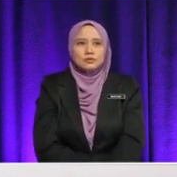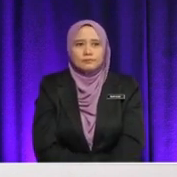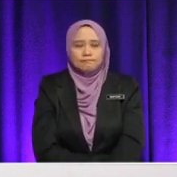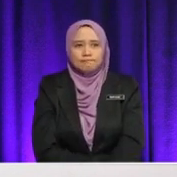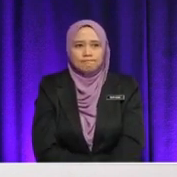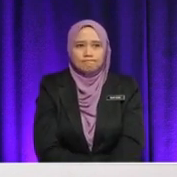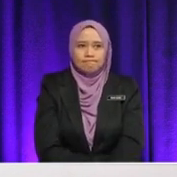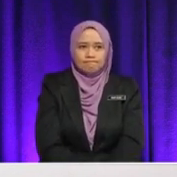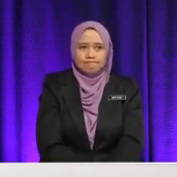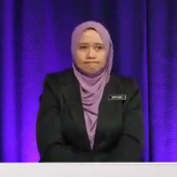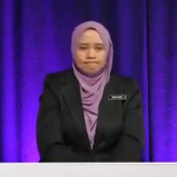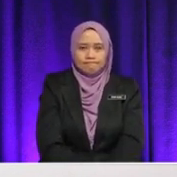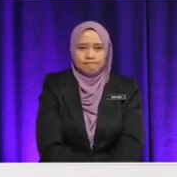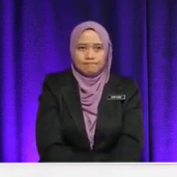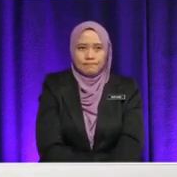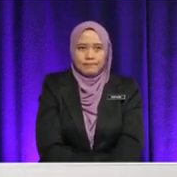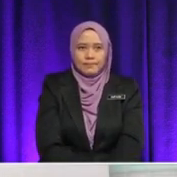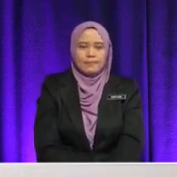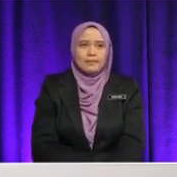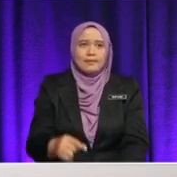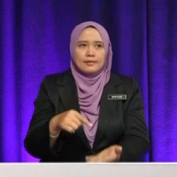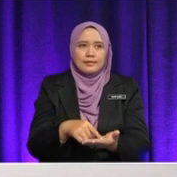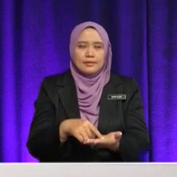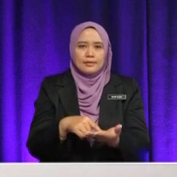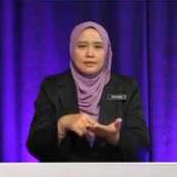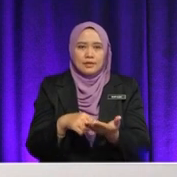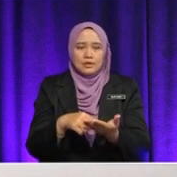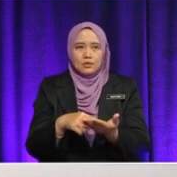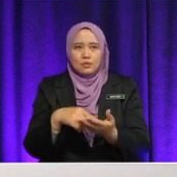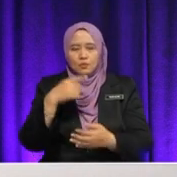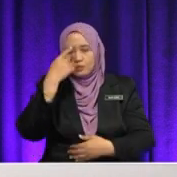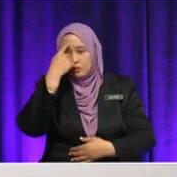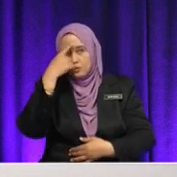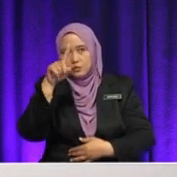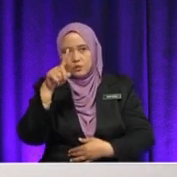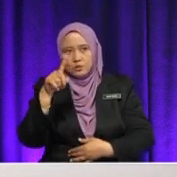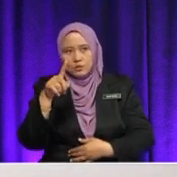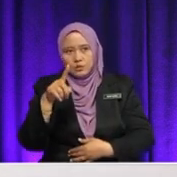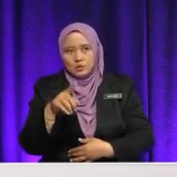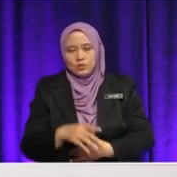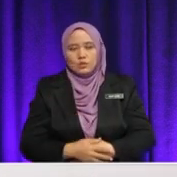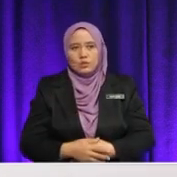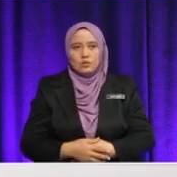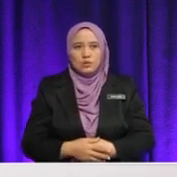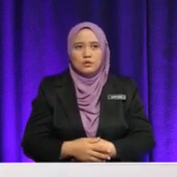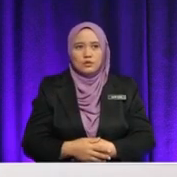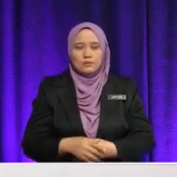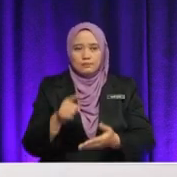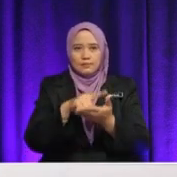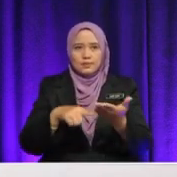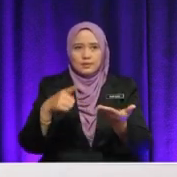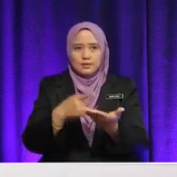setuju dan jumlahnya 100 ini tunggu dibagi punya raye yang pertama luc7 buku teks ke tempat yang with